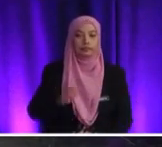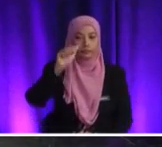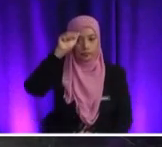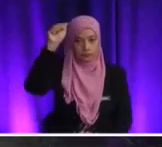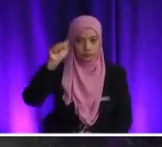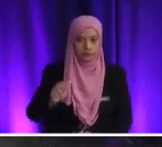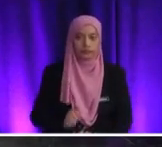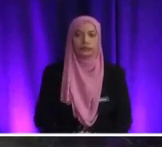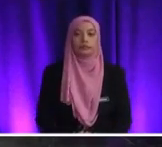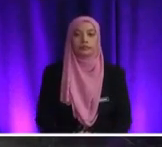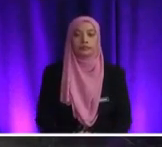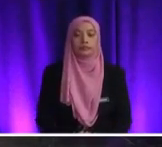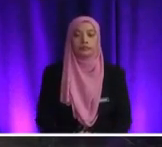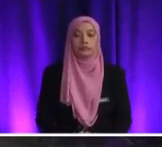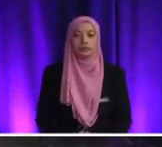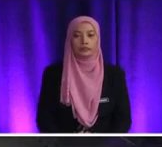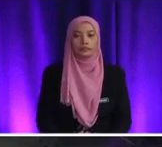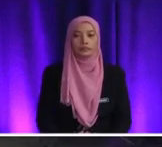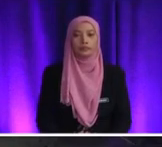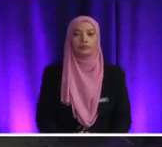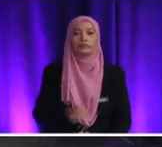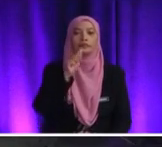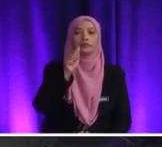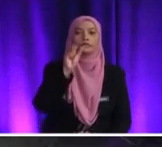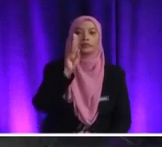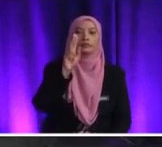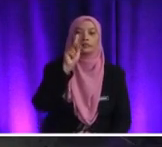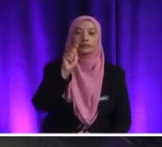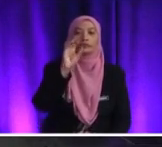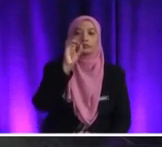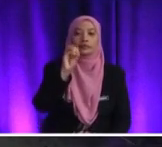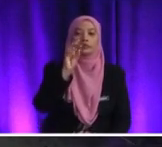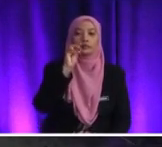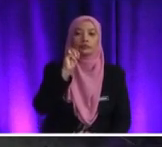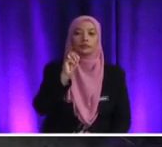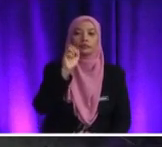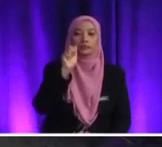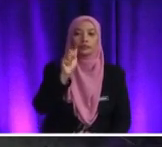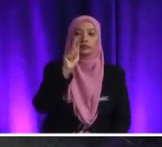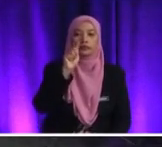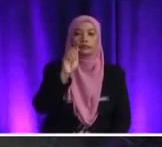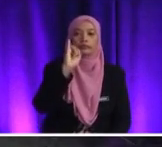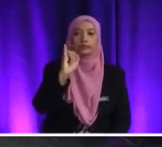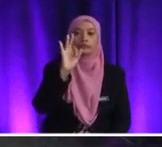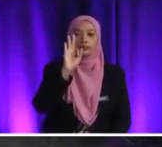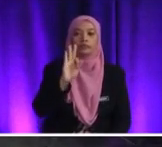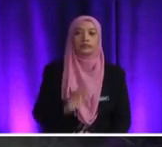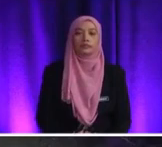otometic out Um mouth motif Dayak juga lebih Haji